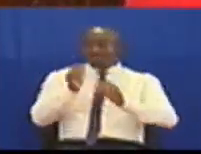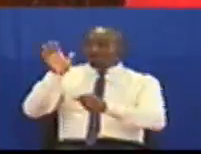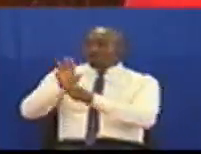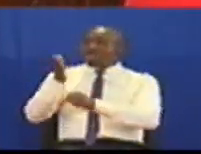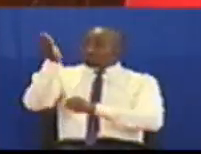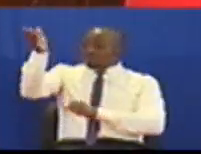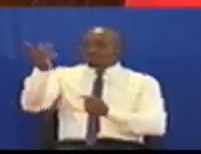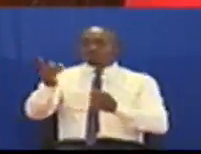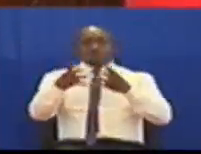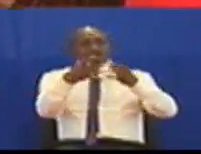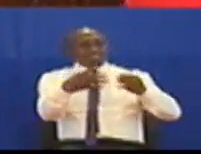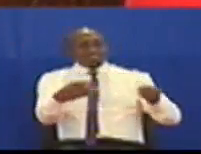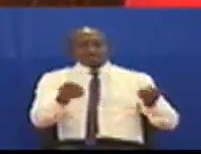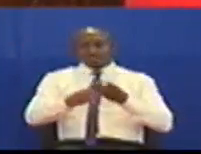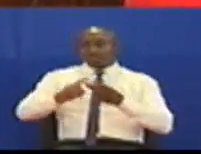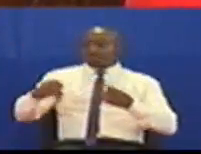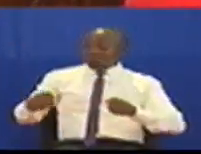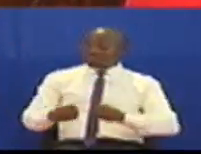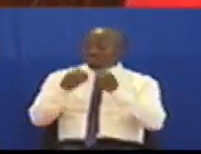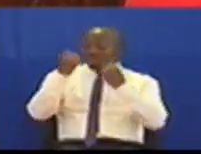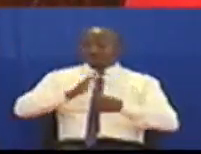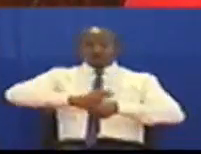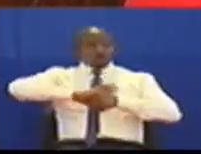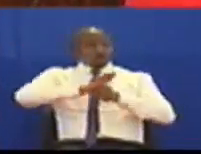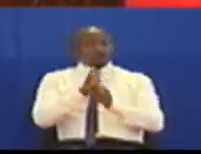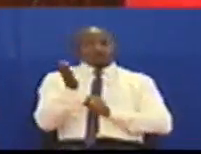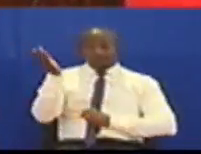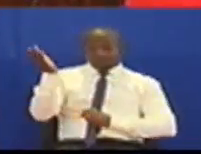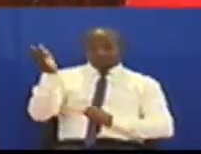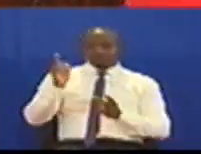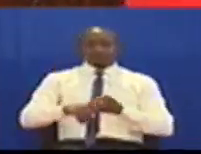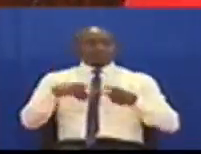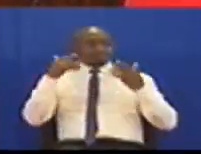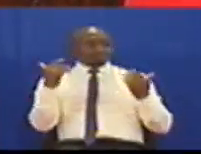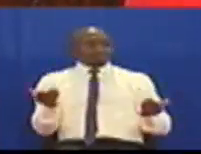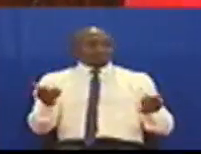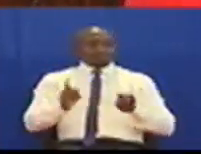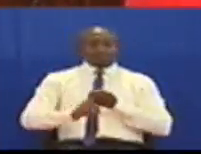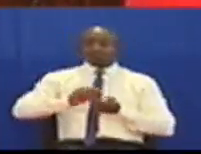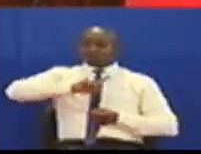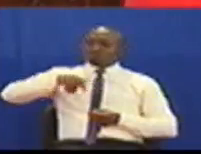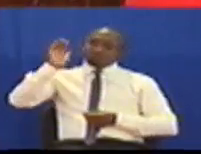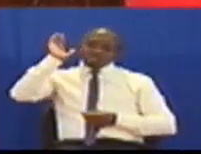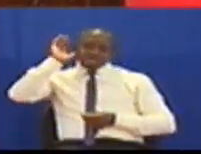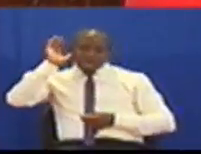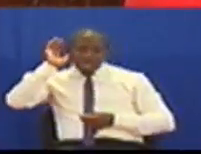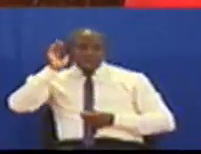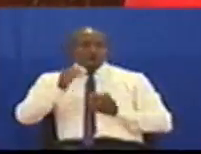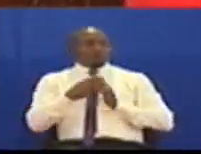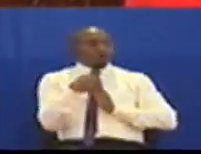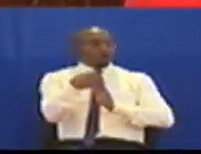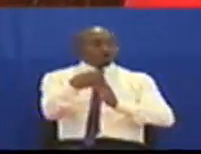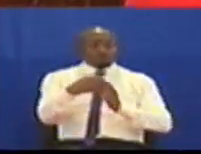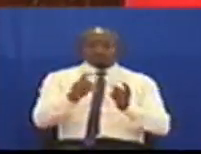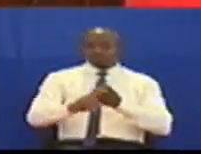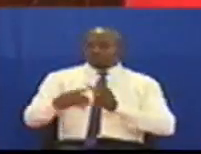wameathirika na maradhi haya ya COVID-19. Kwa hivyo tumesikia mwongozo ambao